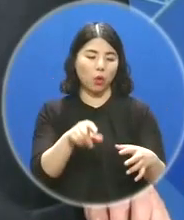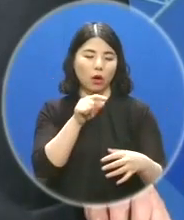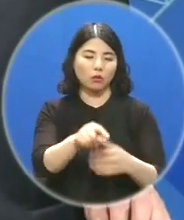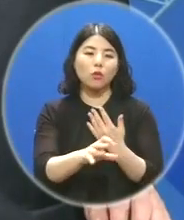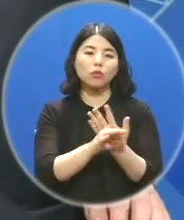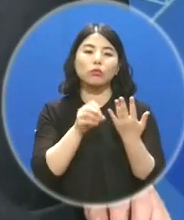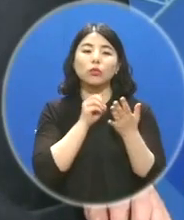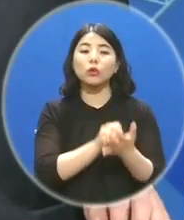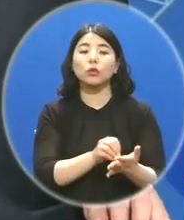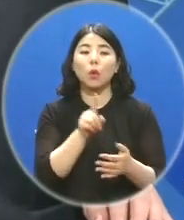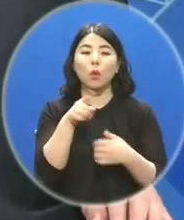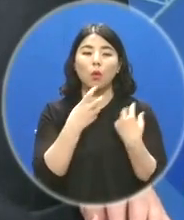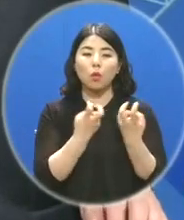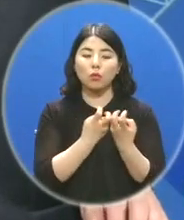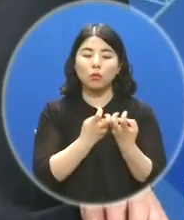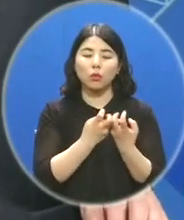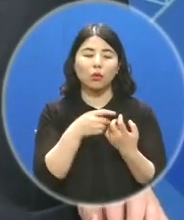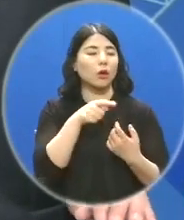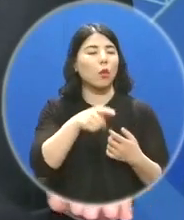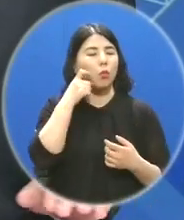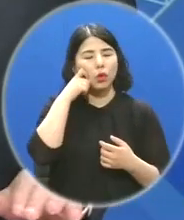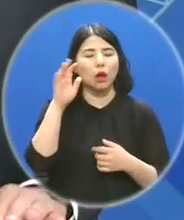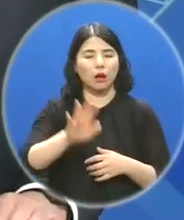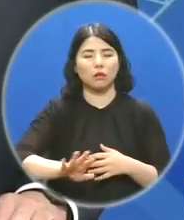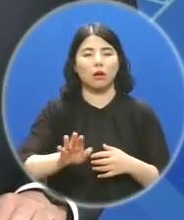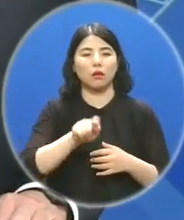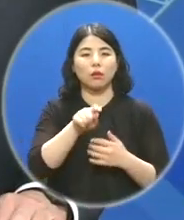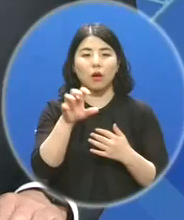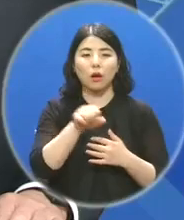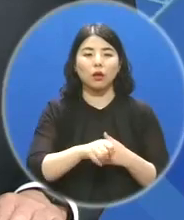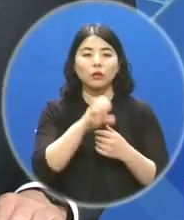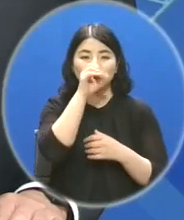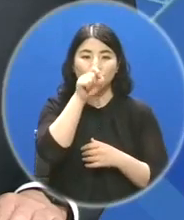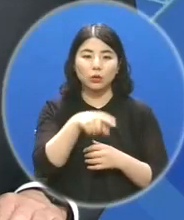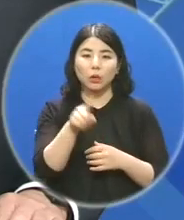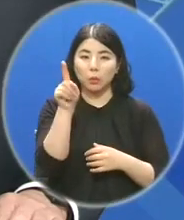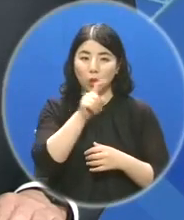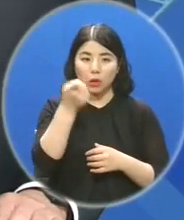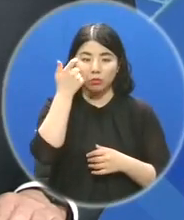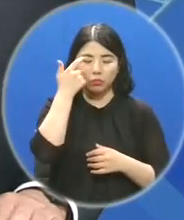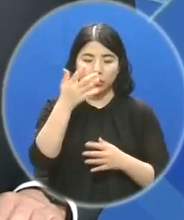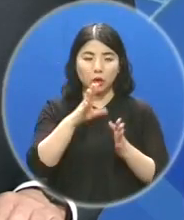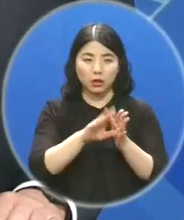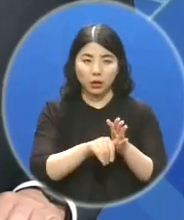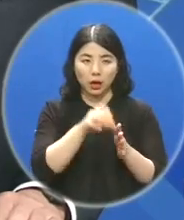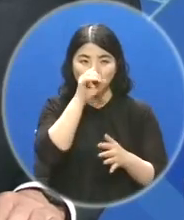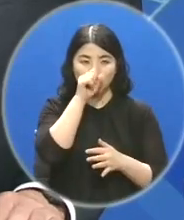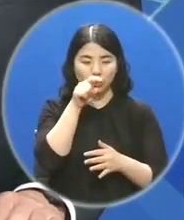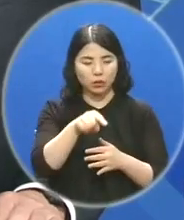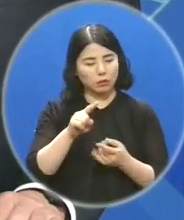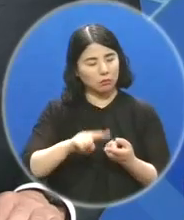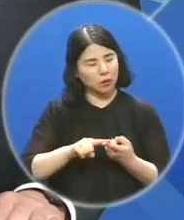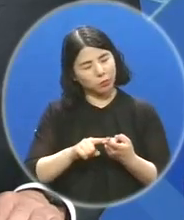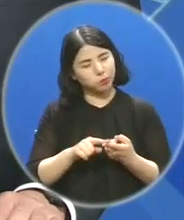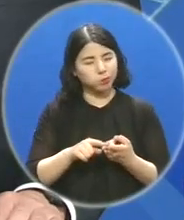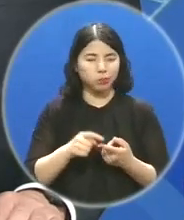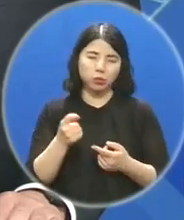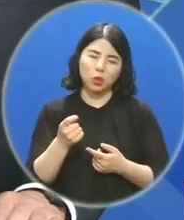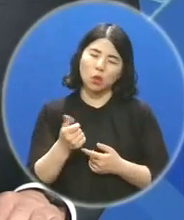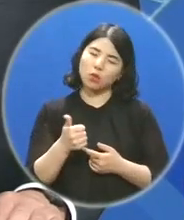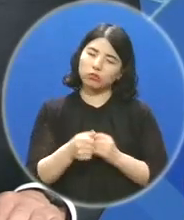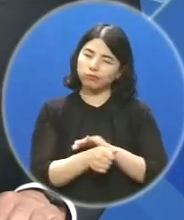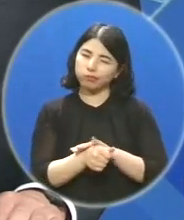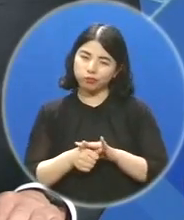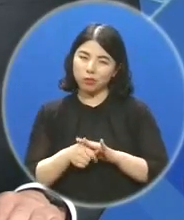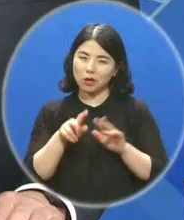후보 등록제를 우리가 뭐 못할 건 아니다. 그럼 이게 갖는 장점이 뭐냐 했을 때 그 장점에 대해서 좀 많이 좀 회의적이었어요. 지금보다